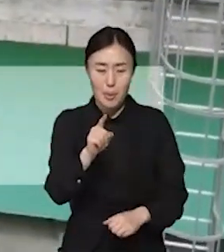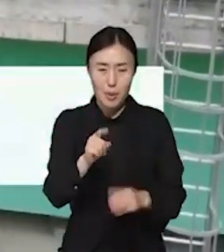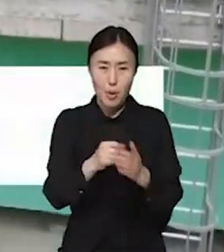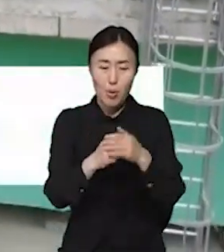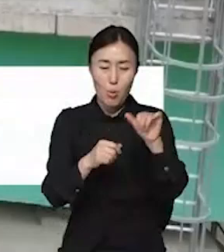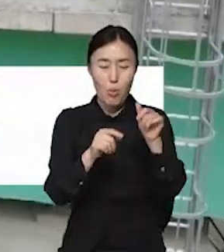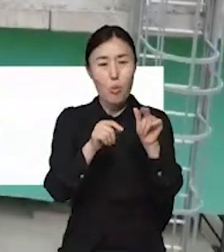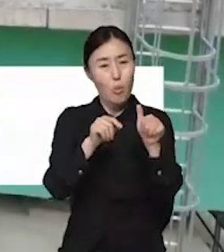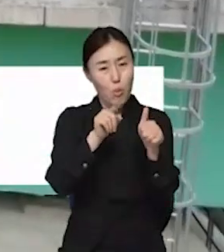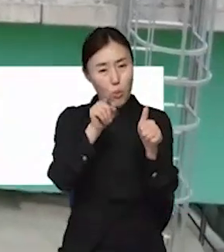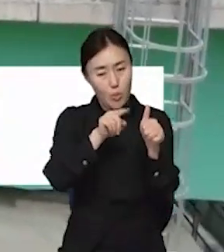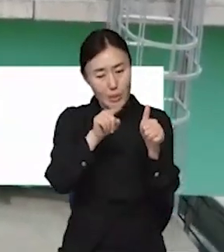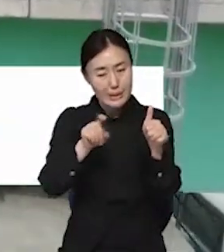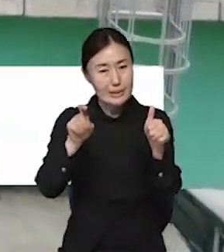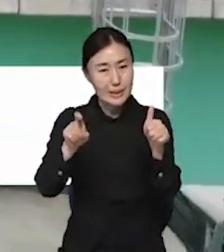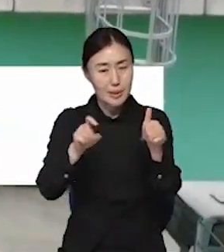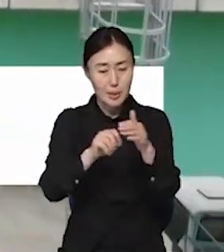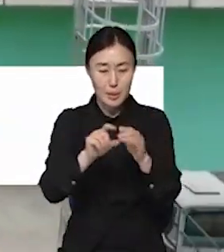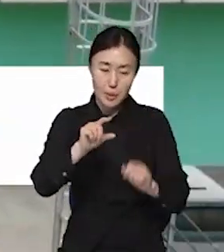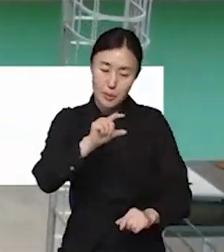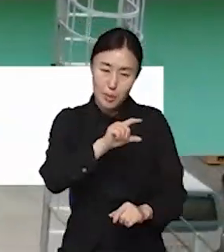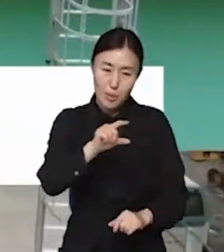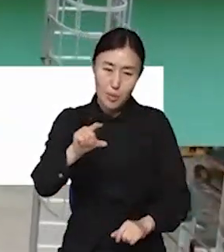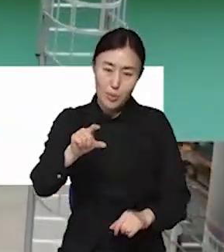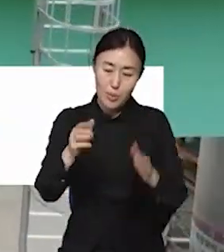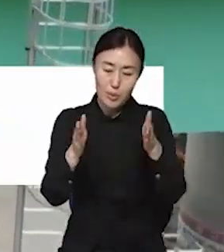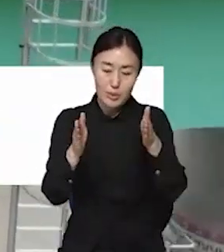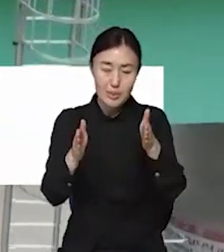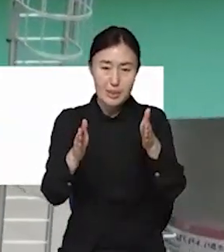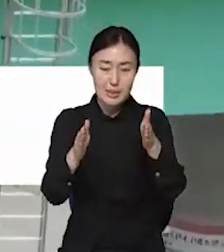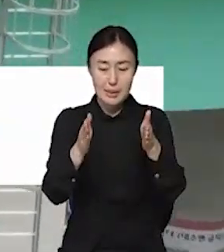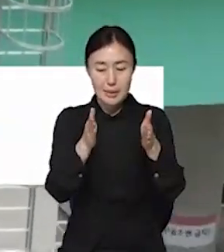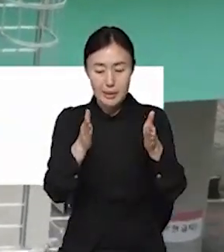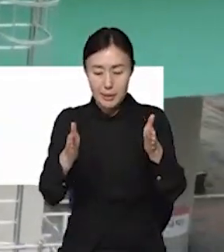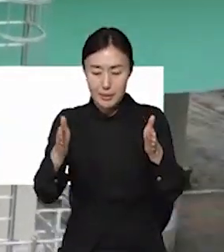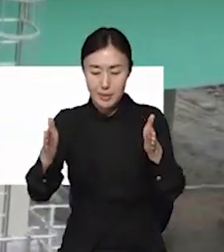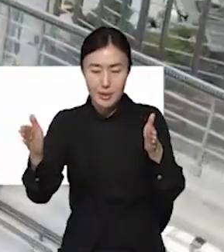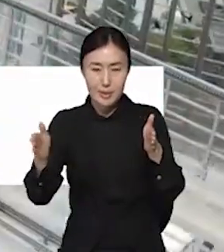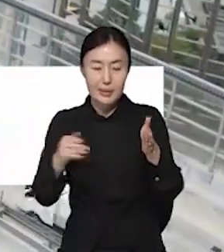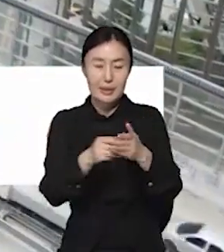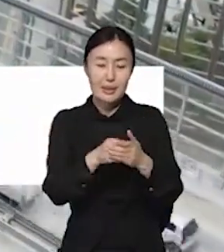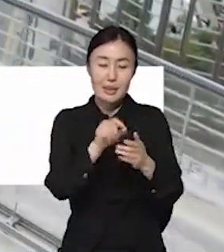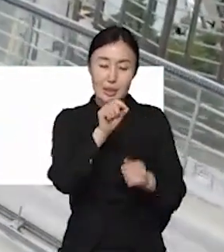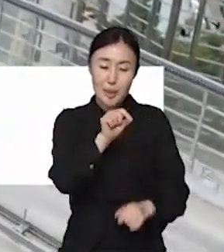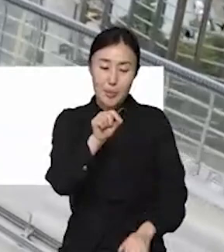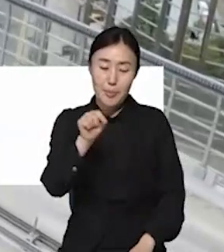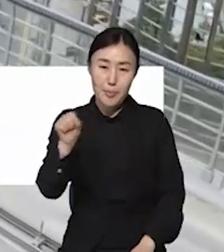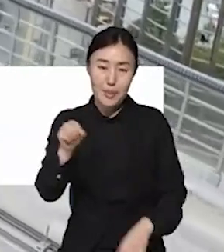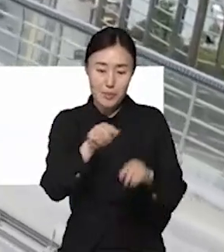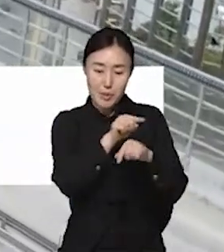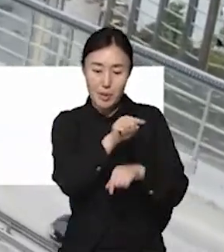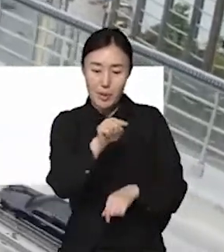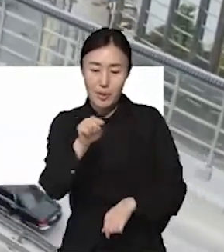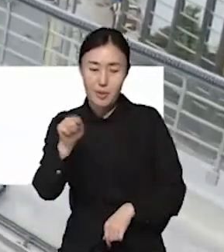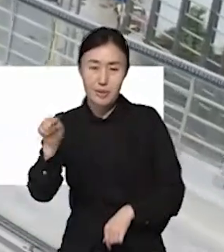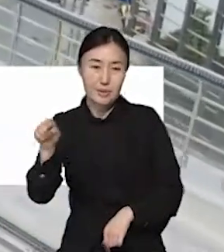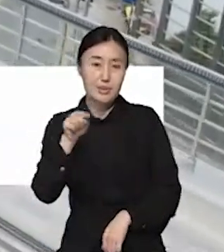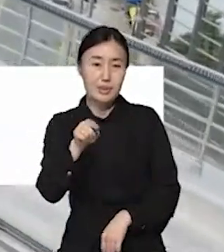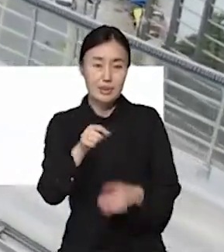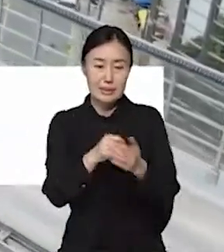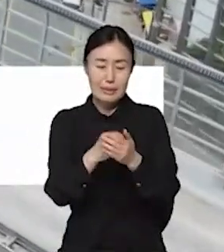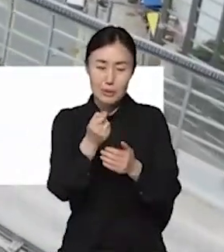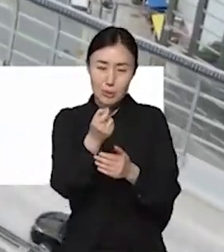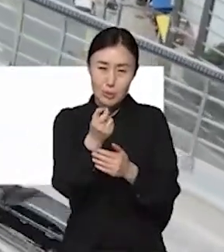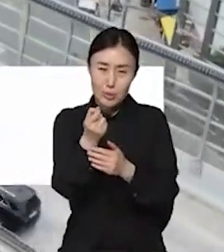규칙. 높이 5cm, 폭 10cm 간격으로 점이나 선을 그리는 건데 작은 틈새를